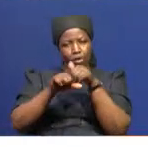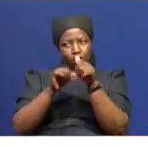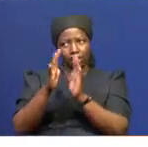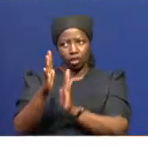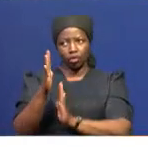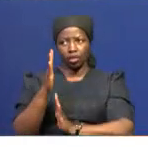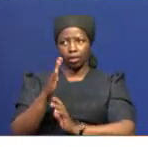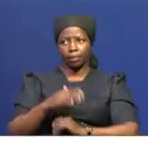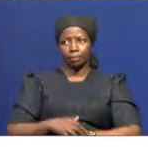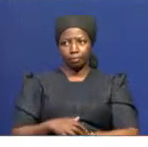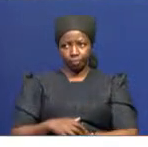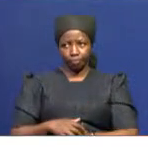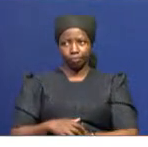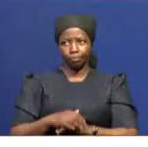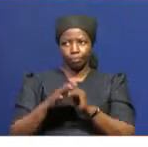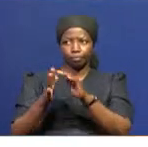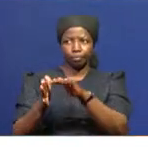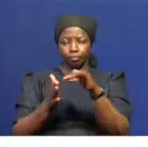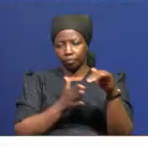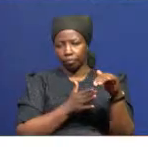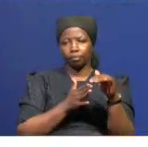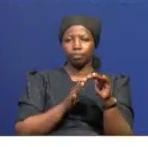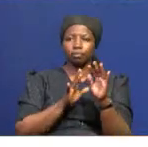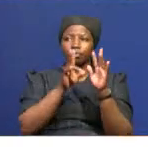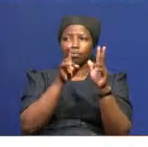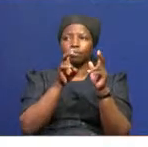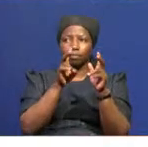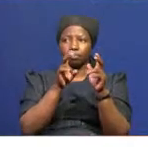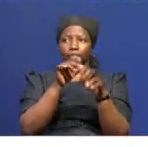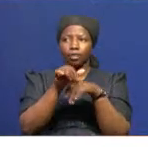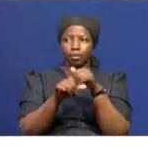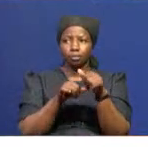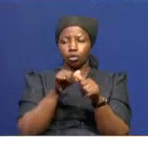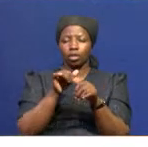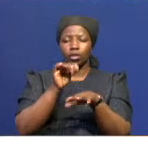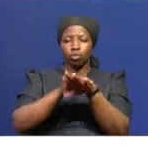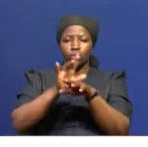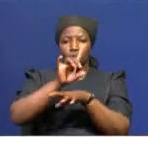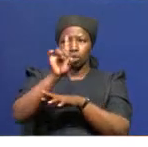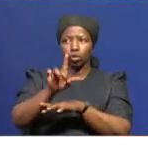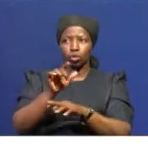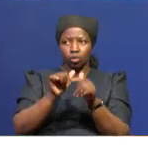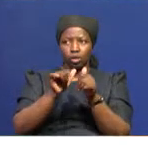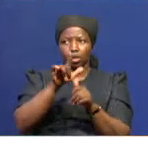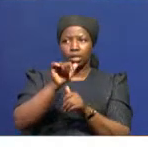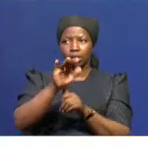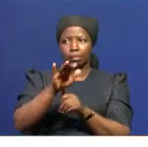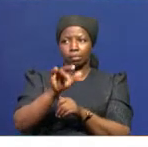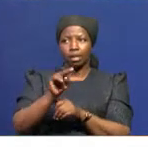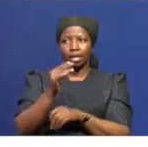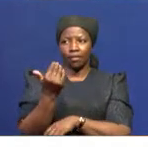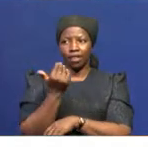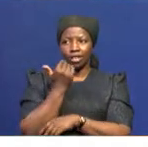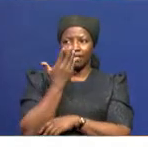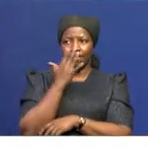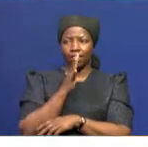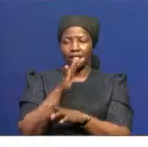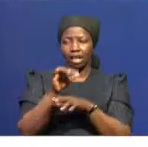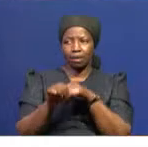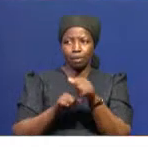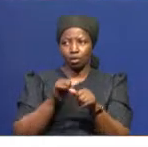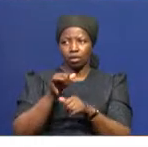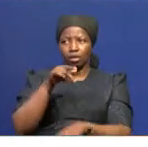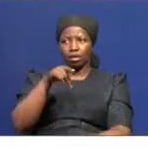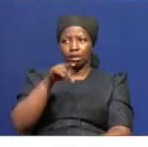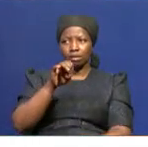is concerned. On the issue of swali nzuri limeulizwa na Laban kuhusiana na